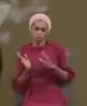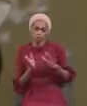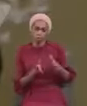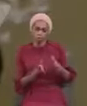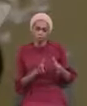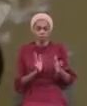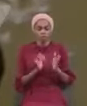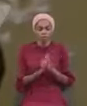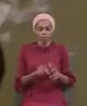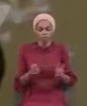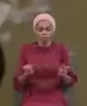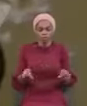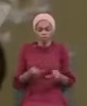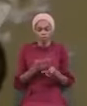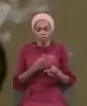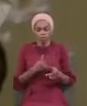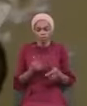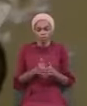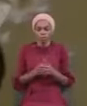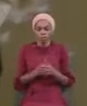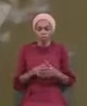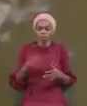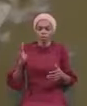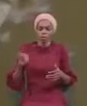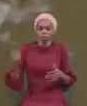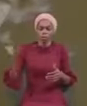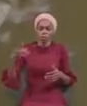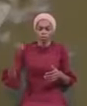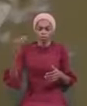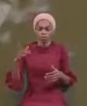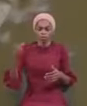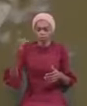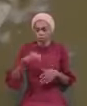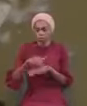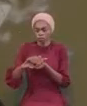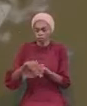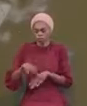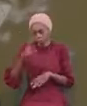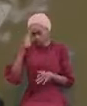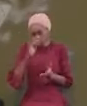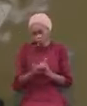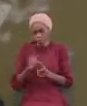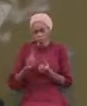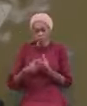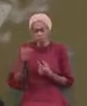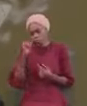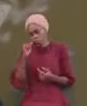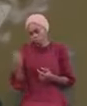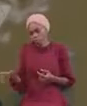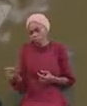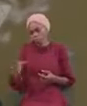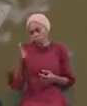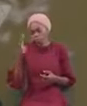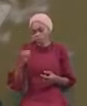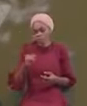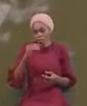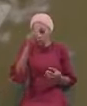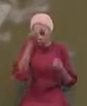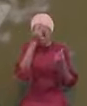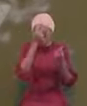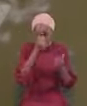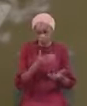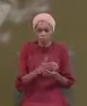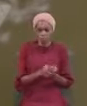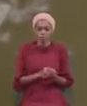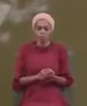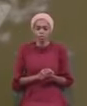lu envoya un mari lu envoya un mari en obéissance a pris il a compris ce